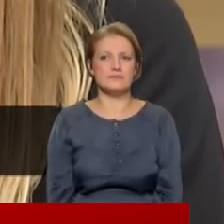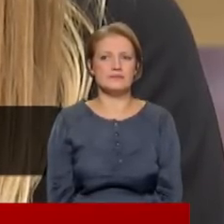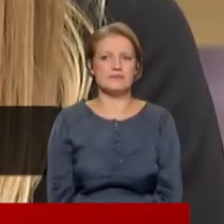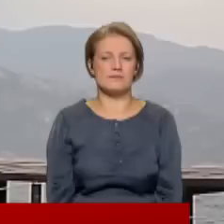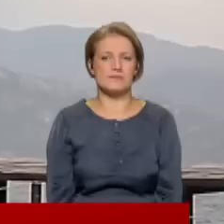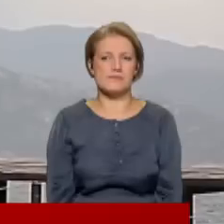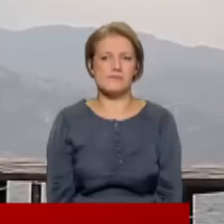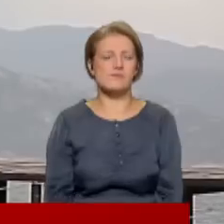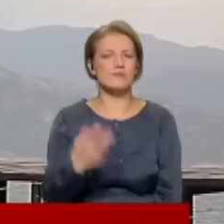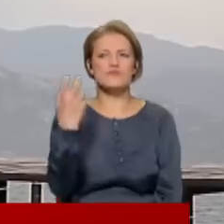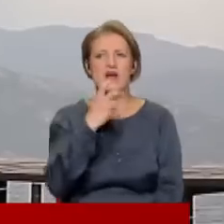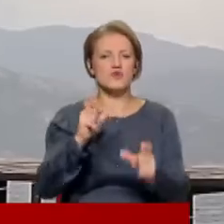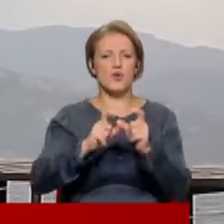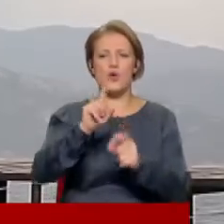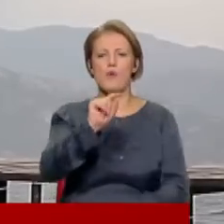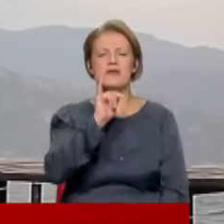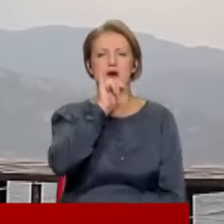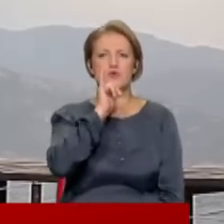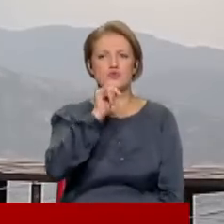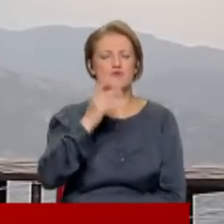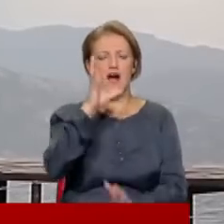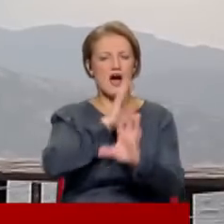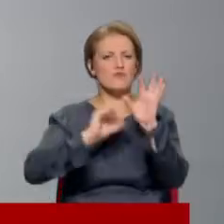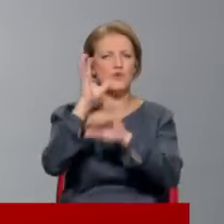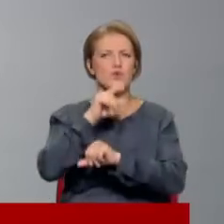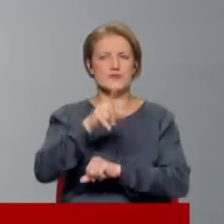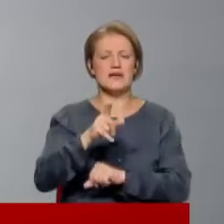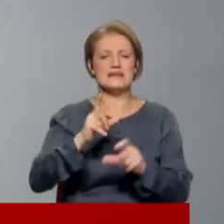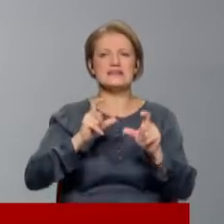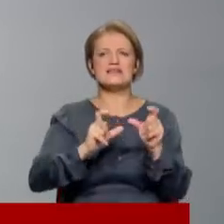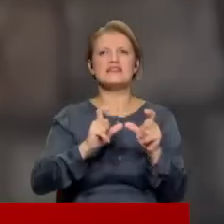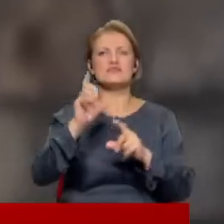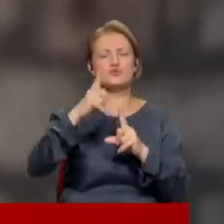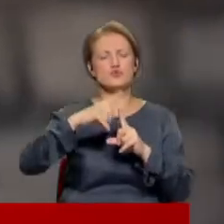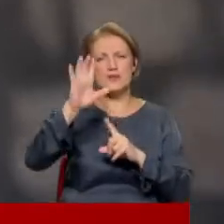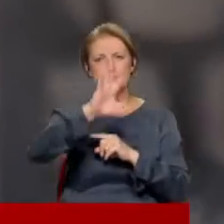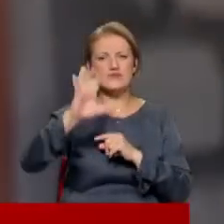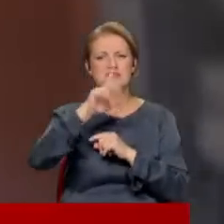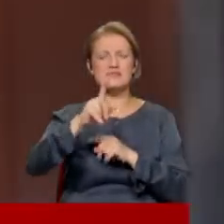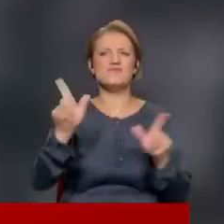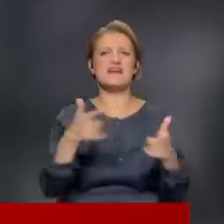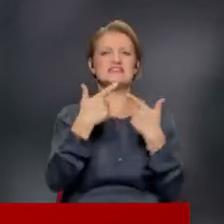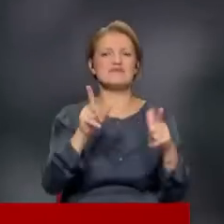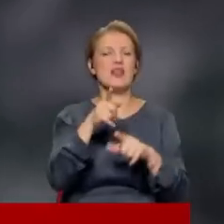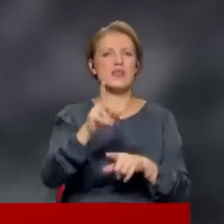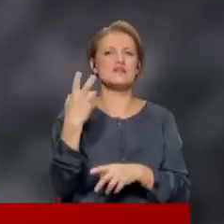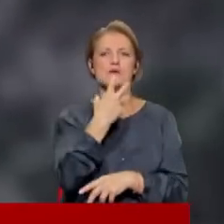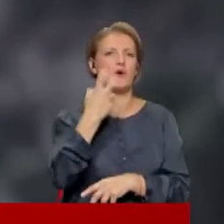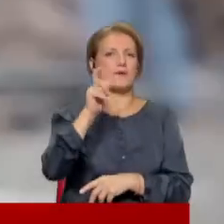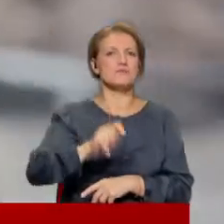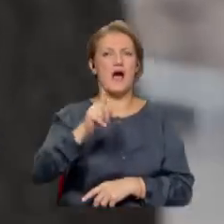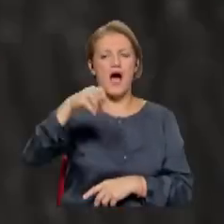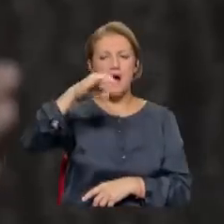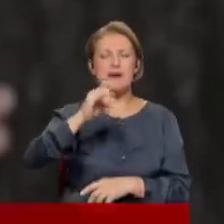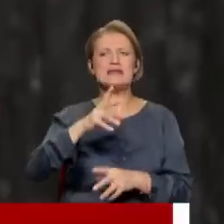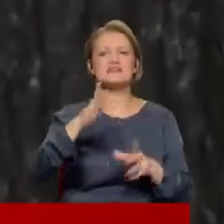Niye gitmeyeyim? Şarkıcı Gökçe 11 Ağustos'ta Afyon Karahisar'da Sandıklı Termal Turizm Festivali kapsamında sahne alacaktı. Ancak AK